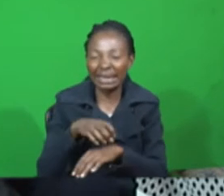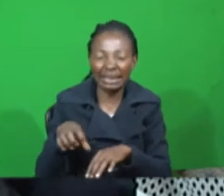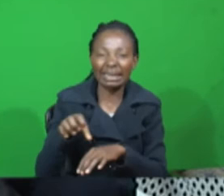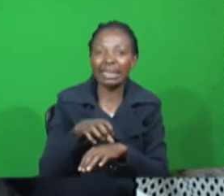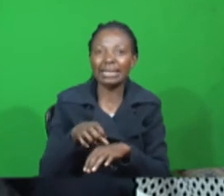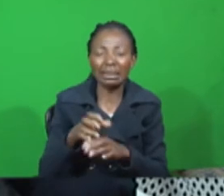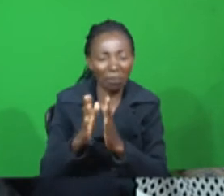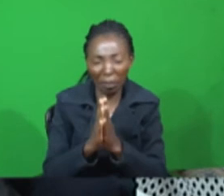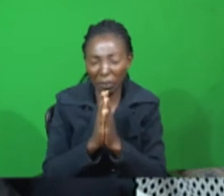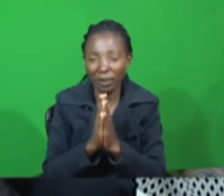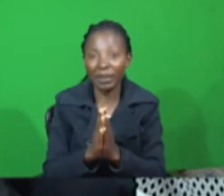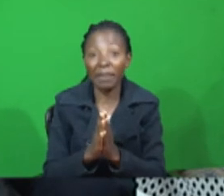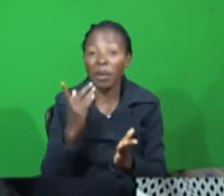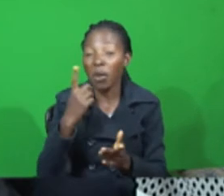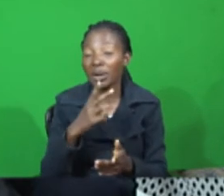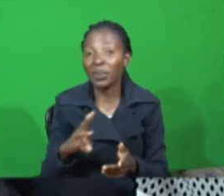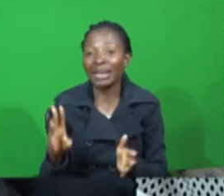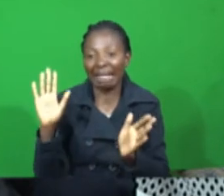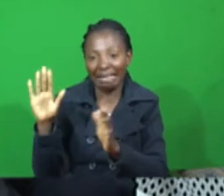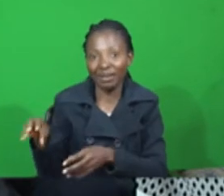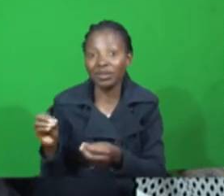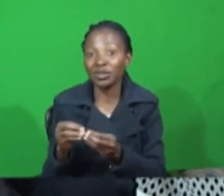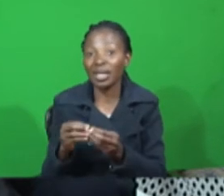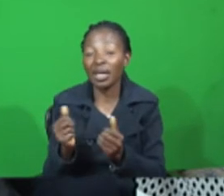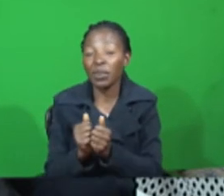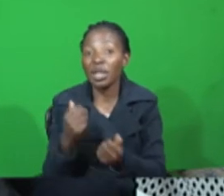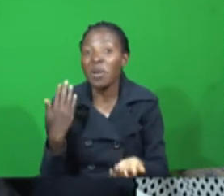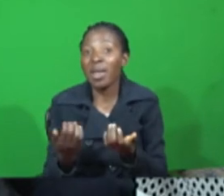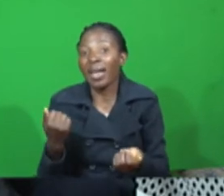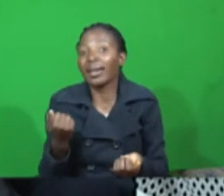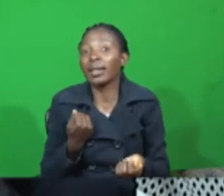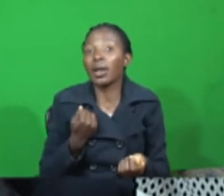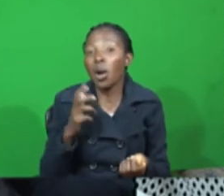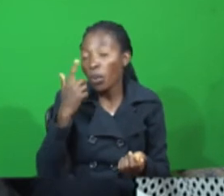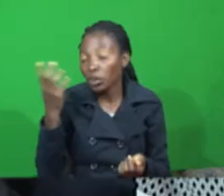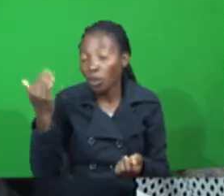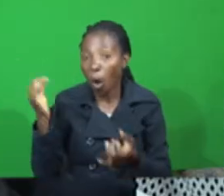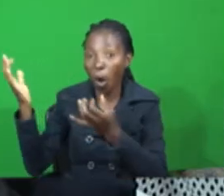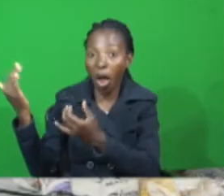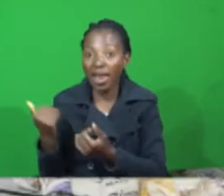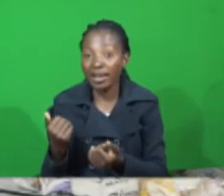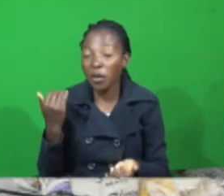vobva vasiyiwa ikoko kana kwesvondo rese but pamunozonotora mwana uya uya